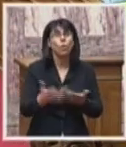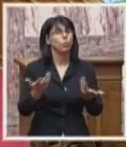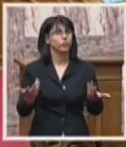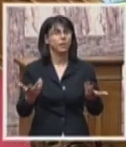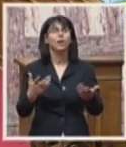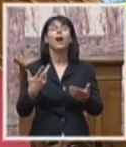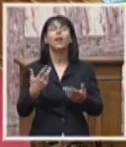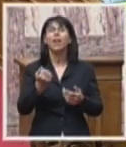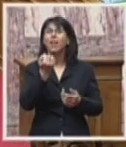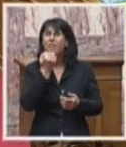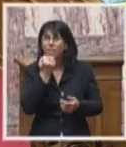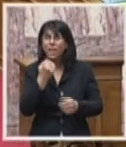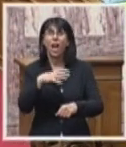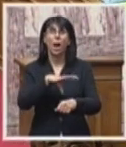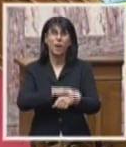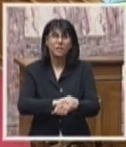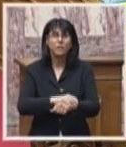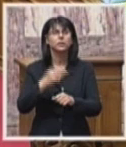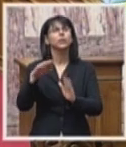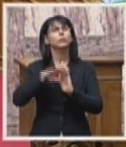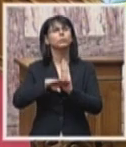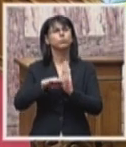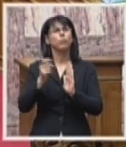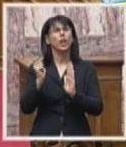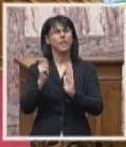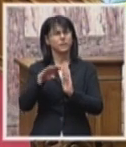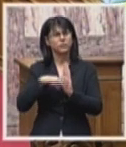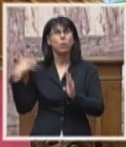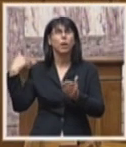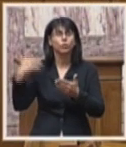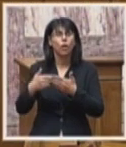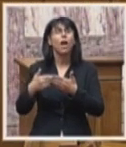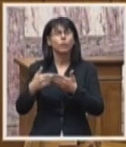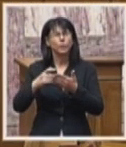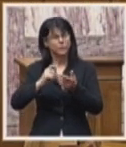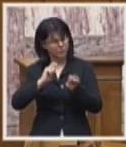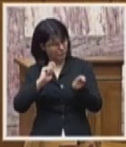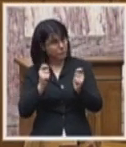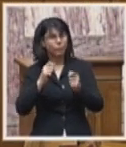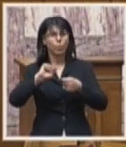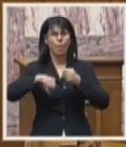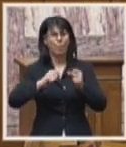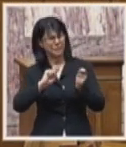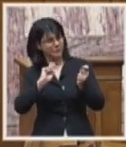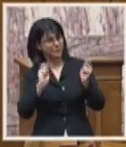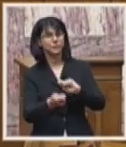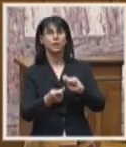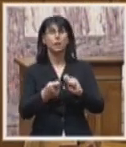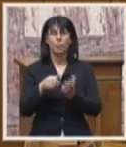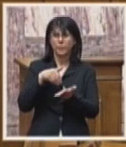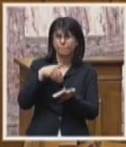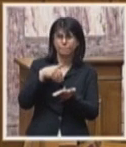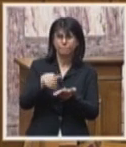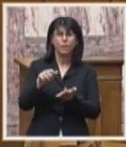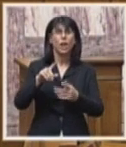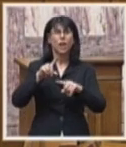αμαρτίες, τα λάθη, το σύστημα το πολιτικό που πρέπει να αλλάξει και αυτό πολεμάμε. Που πρέπει να διώξουμε μακριά. Αυτήν την Ελλάδα